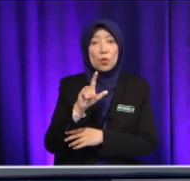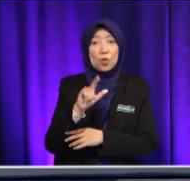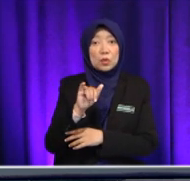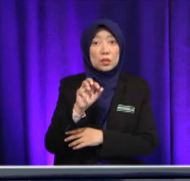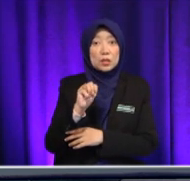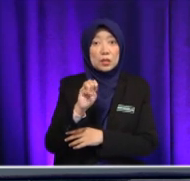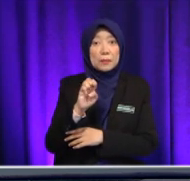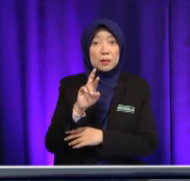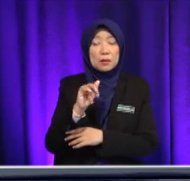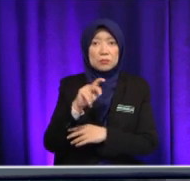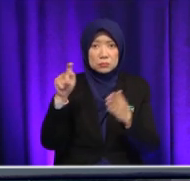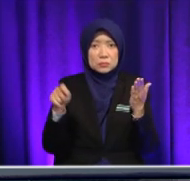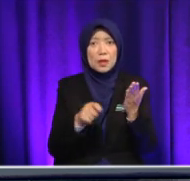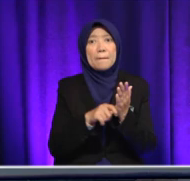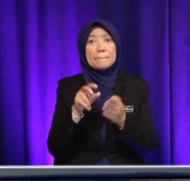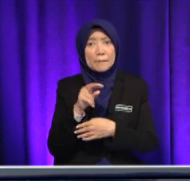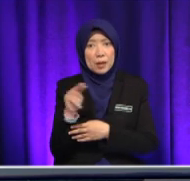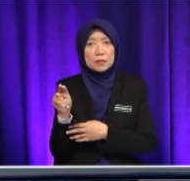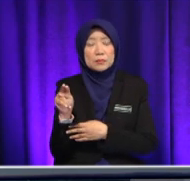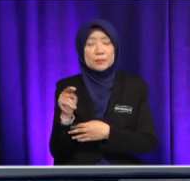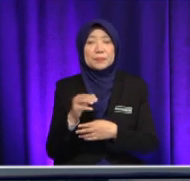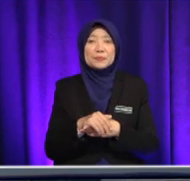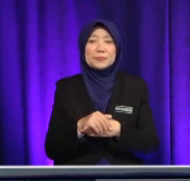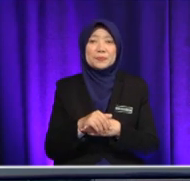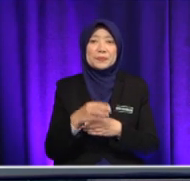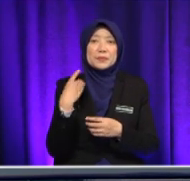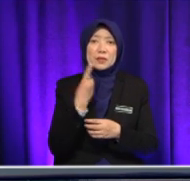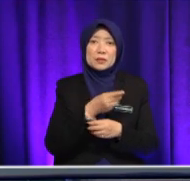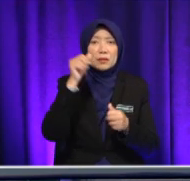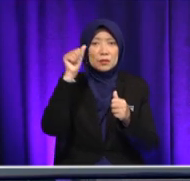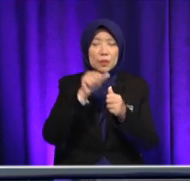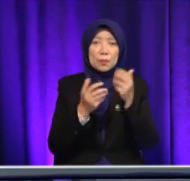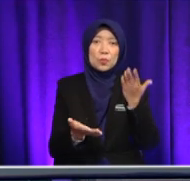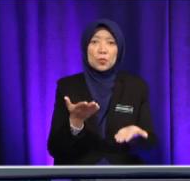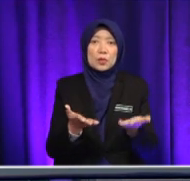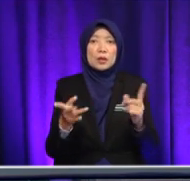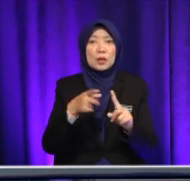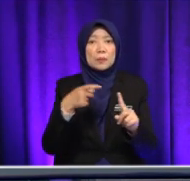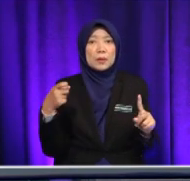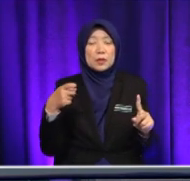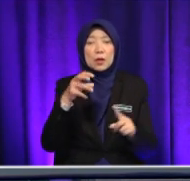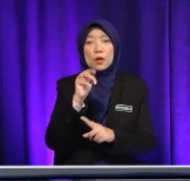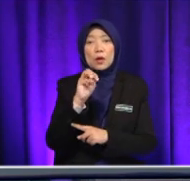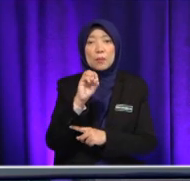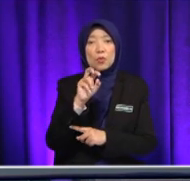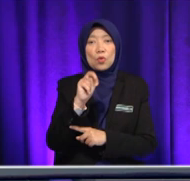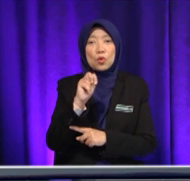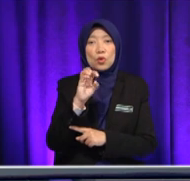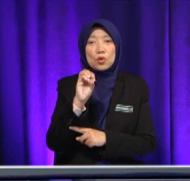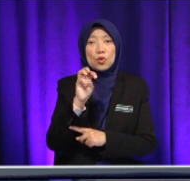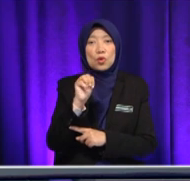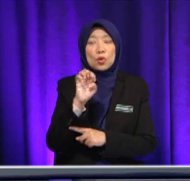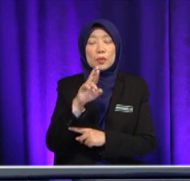Ada tambah lagi ni. Kita ingat ke mungkin ada daripada apa monomer kepada